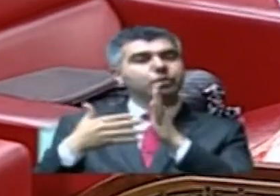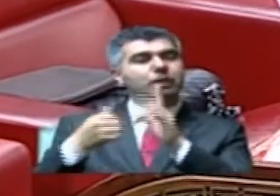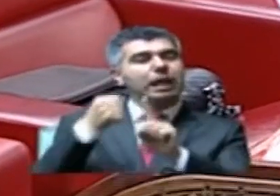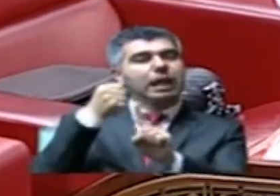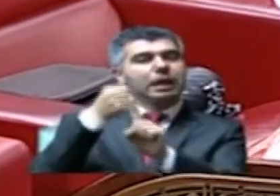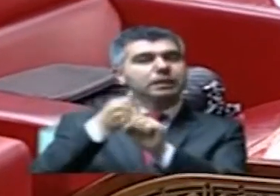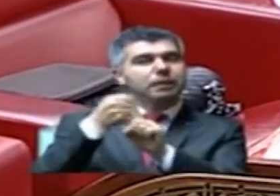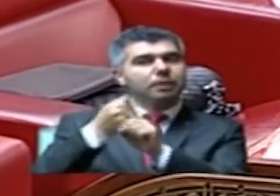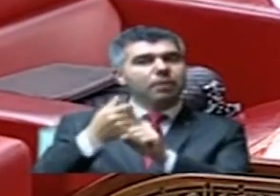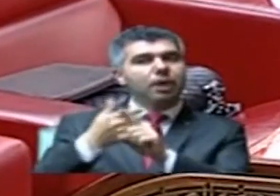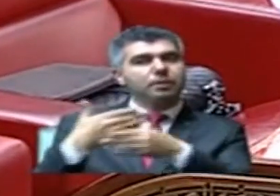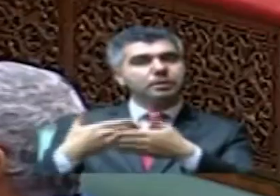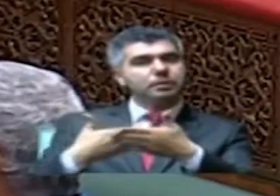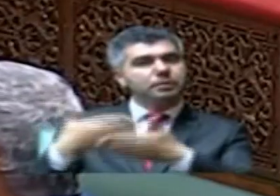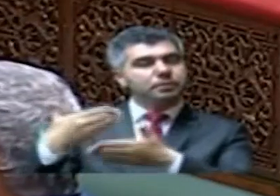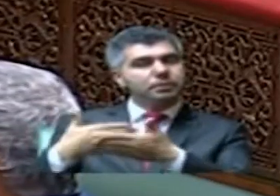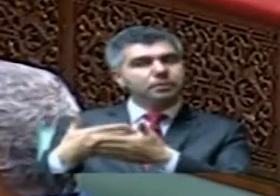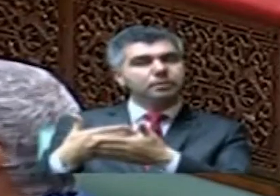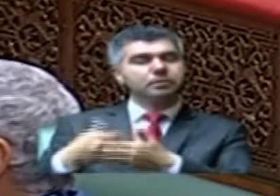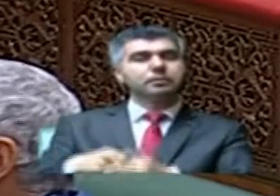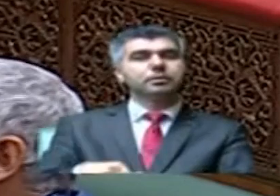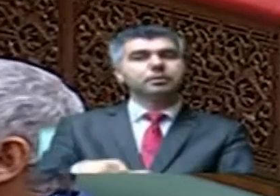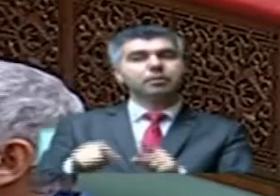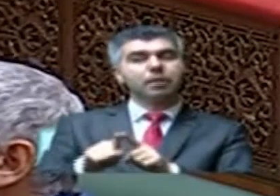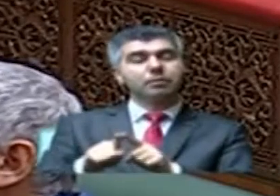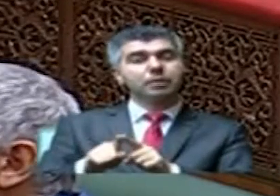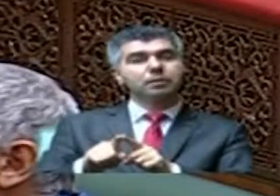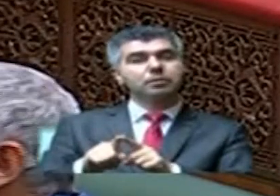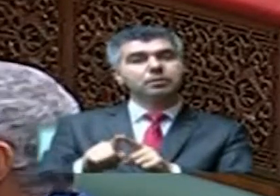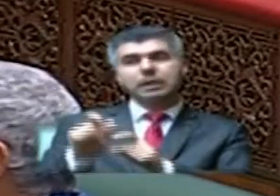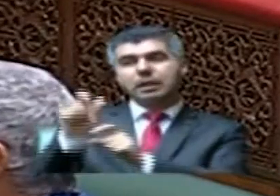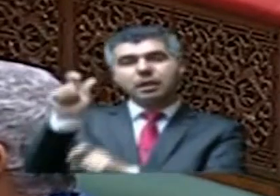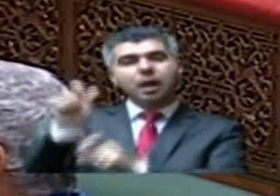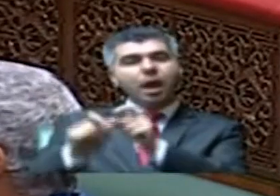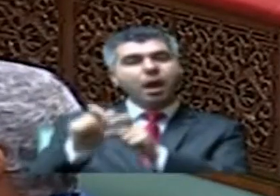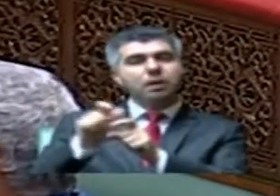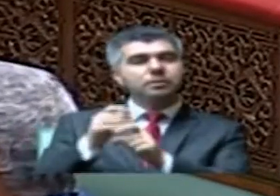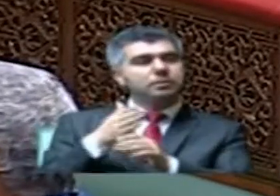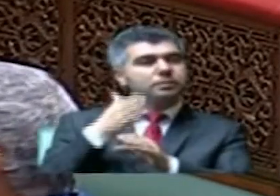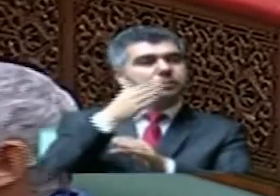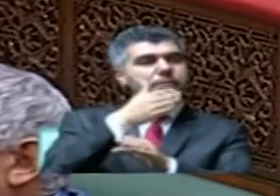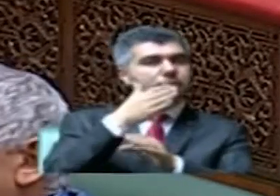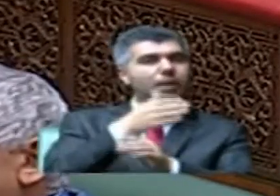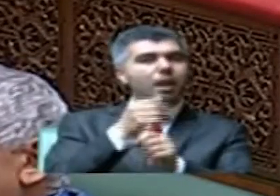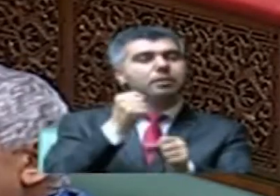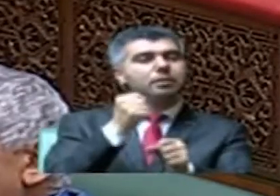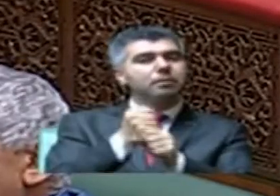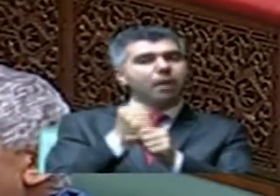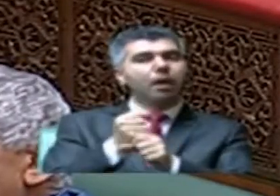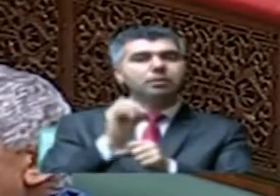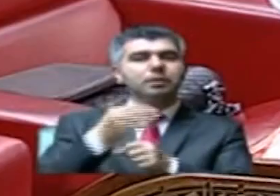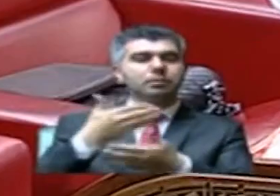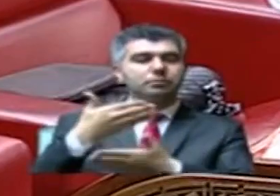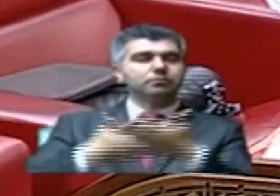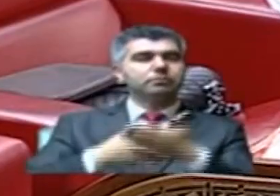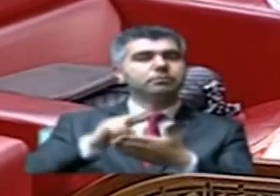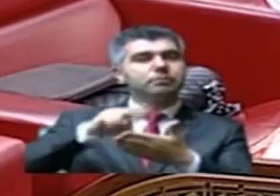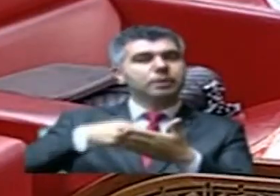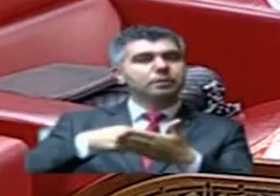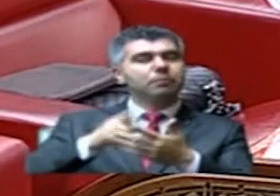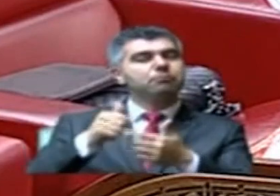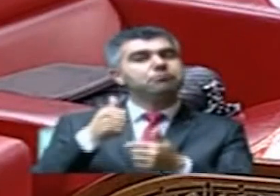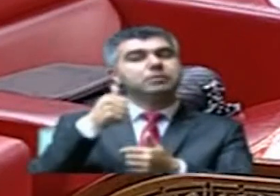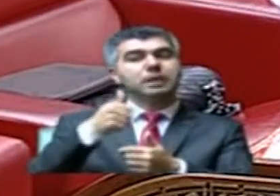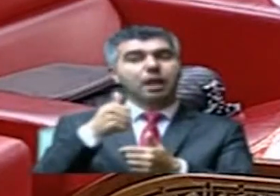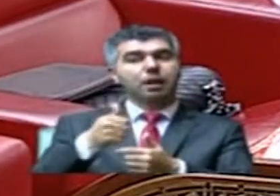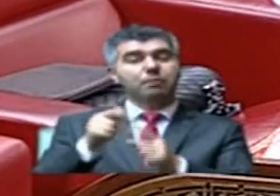في إطار توجيه المرشحين، هاد الشيء هو اللي كاين فيه في هاد الشراكة، وهاد الشيء مزيان للقطاع، حيت